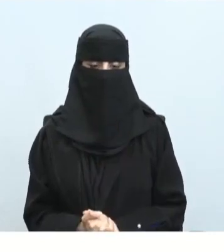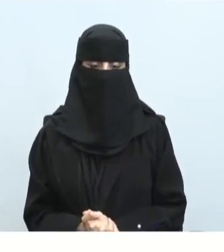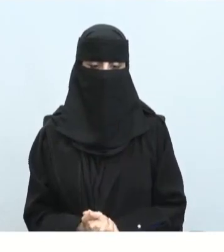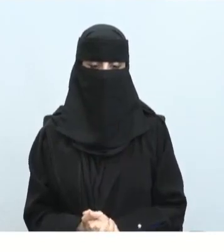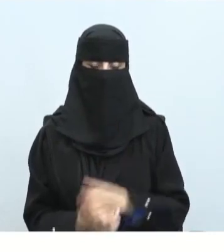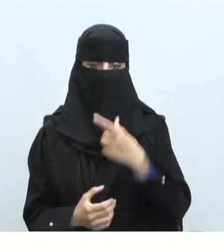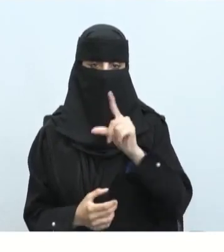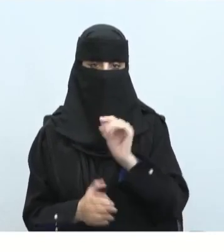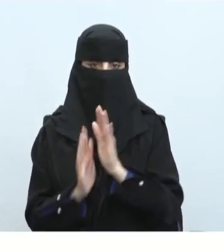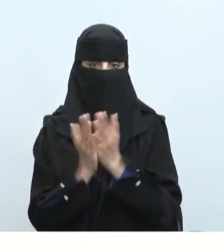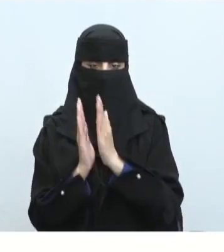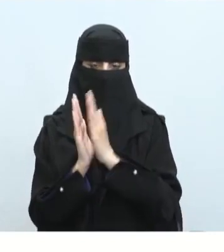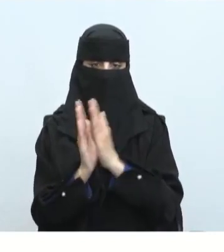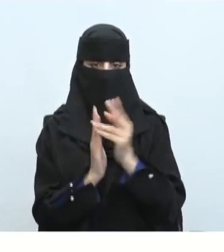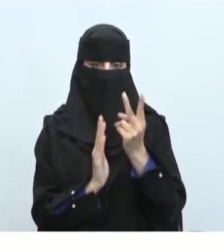المكتبتين